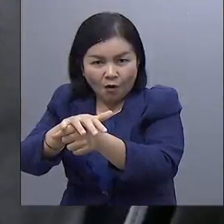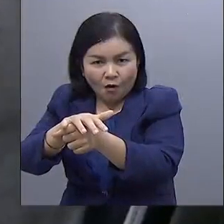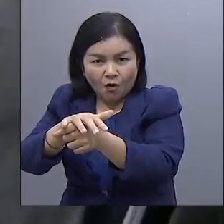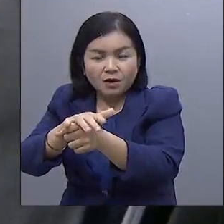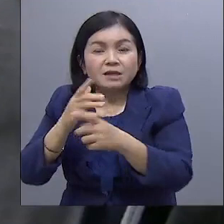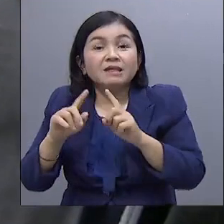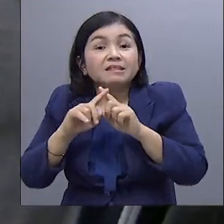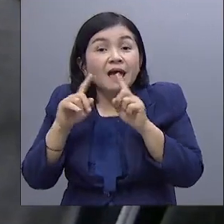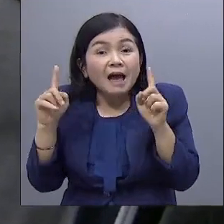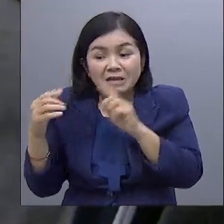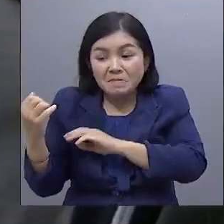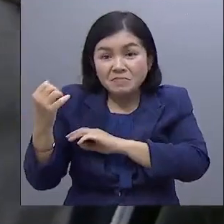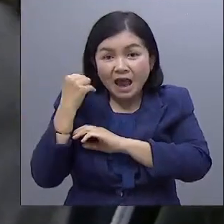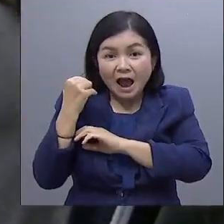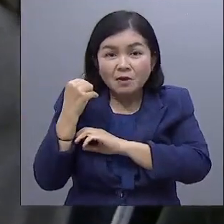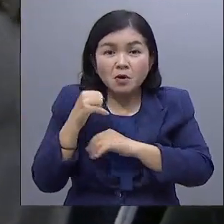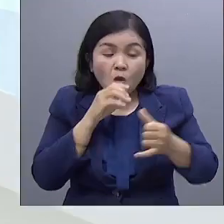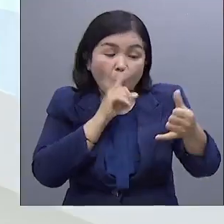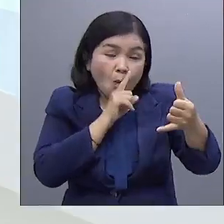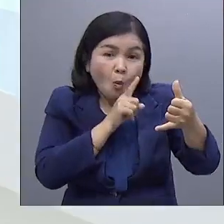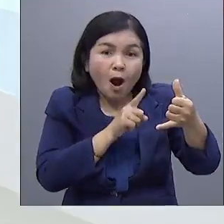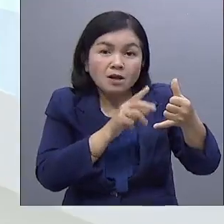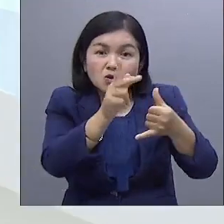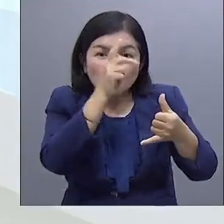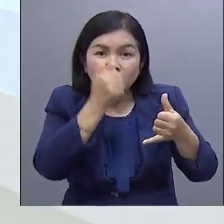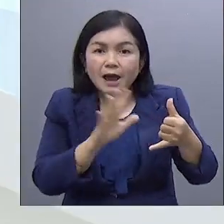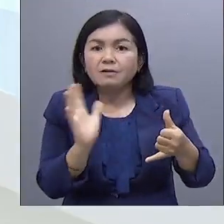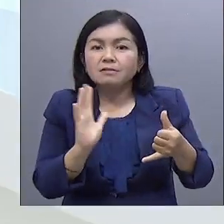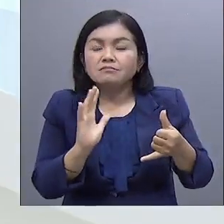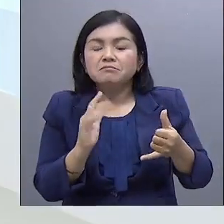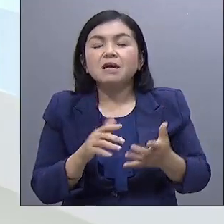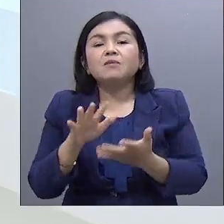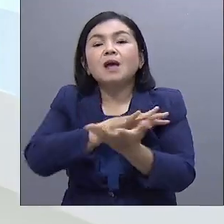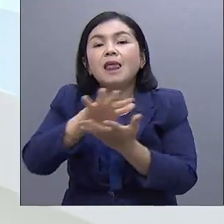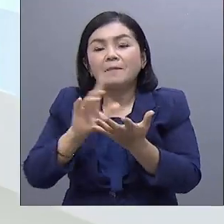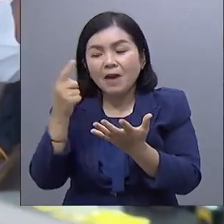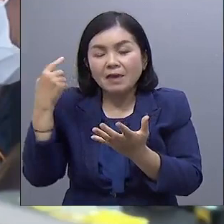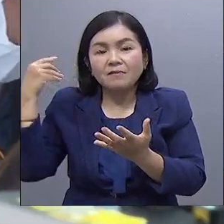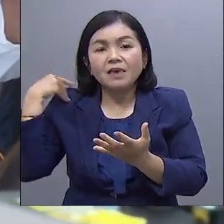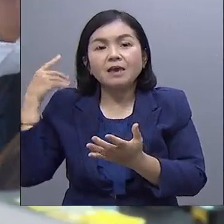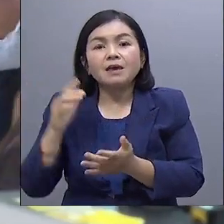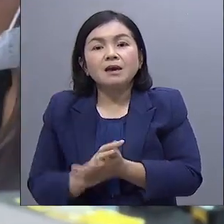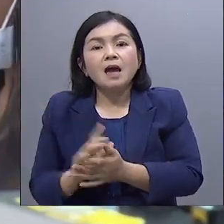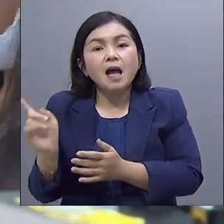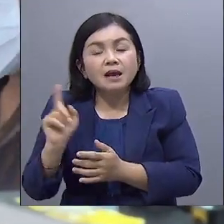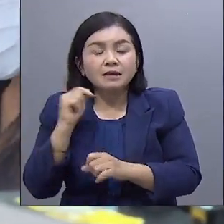านั้นไม่ได้มีอำนาจในการชี้ขาดการให้กู้เงินนะคะและสิ่งสำคัญ Credit Bureau ค่ะมีการจัด